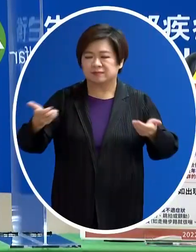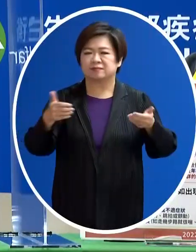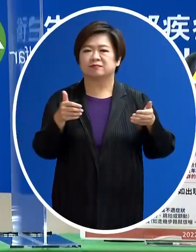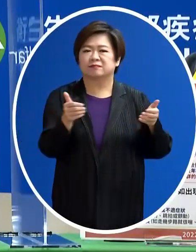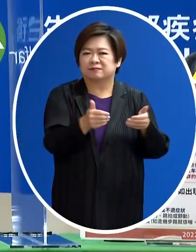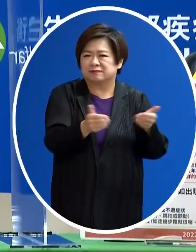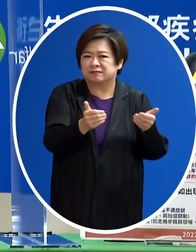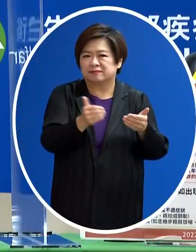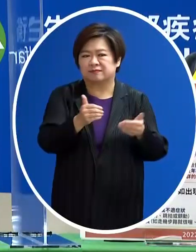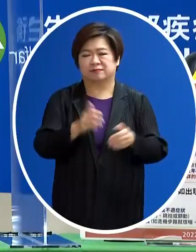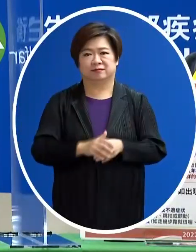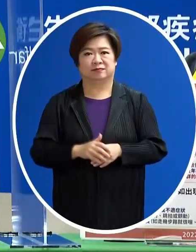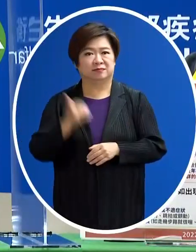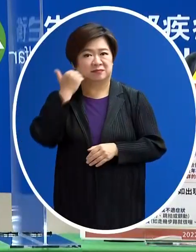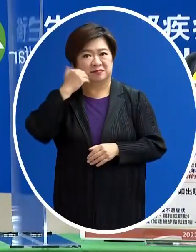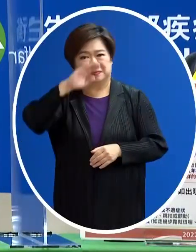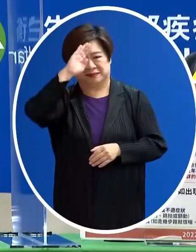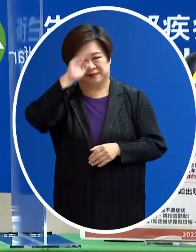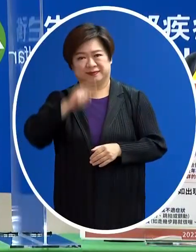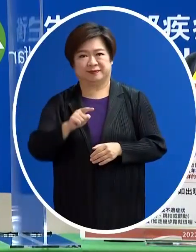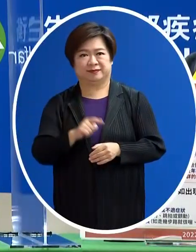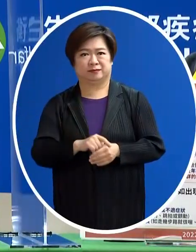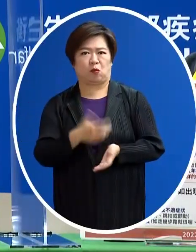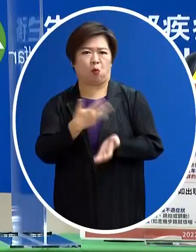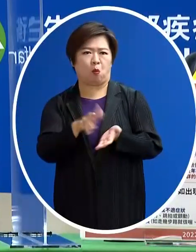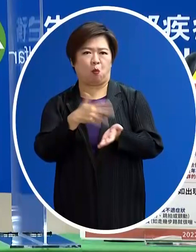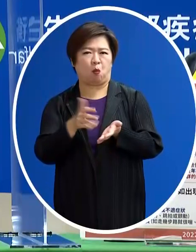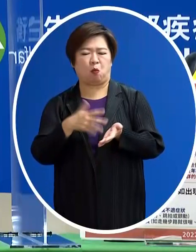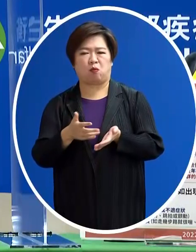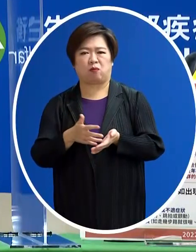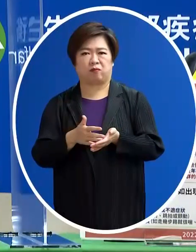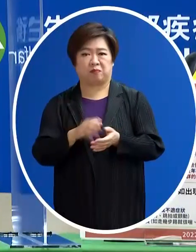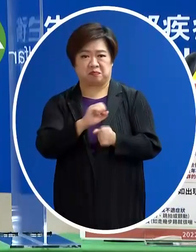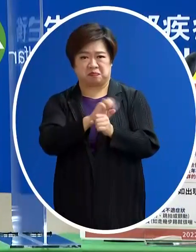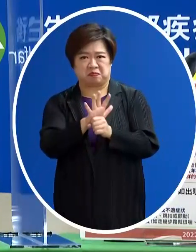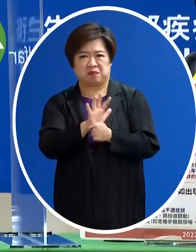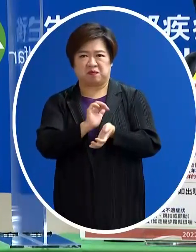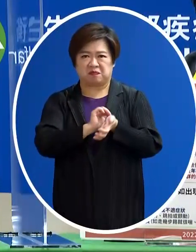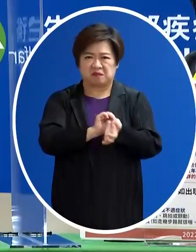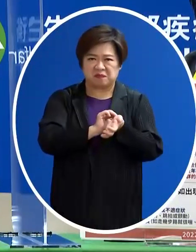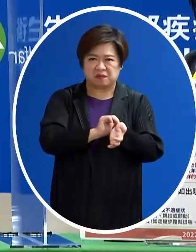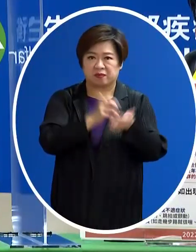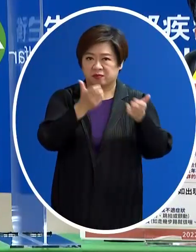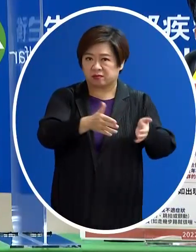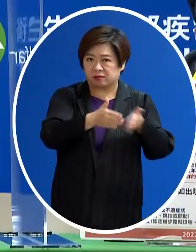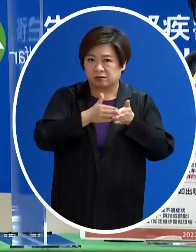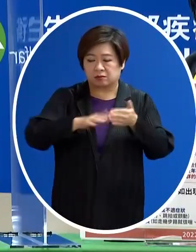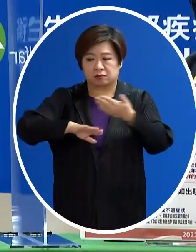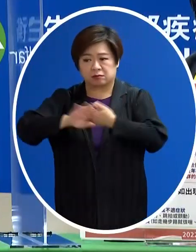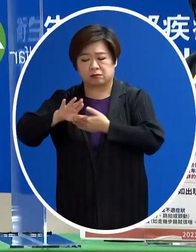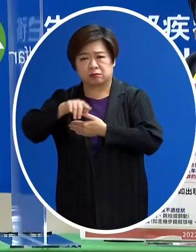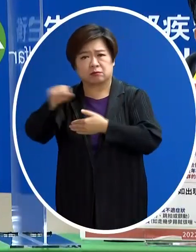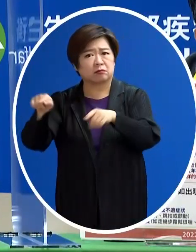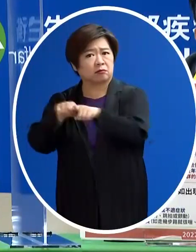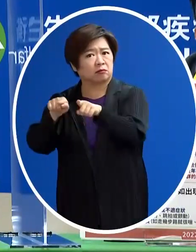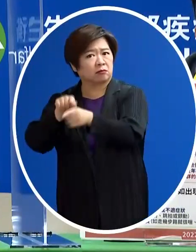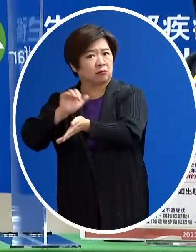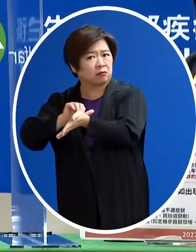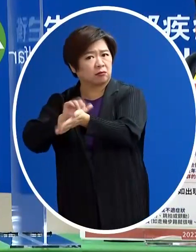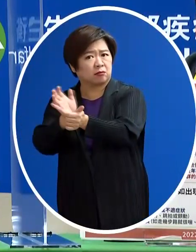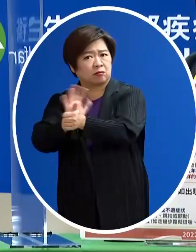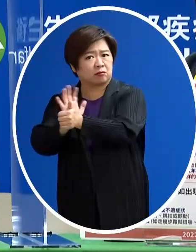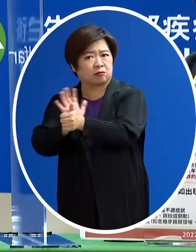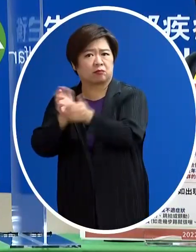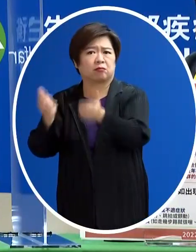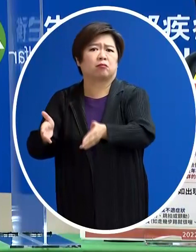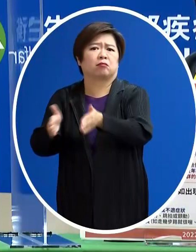里大量的病患之下。那当然，COVID-19 的病人，他的医疗很重要，但另外一般的医疗也很重